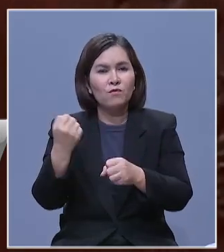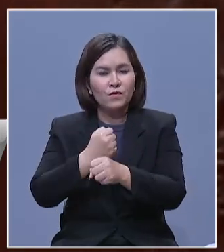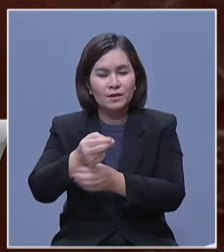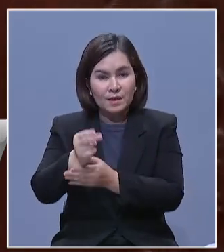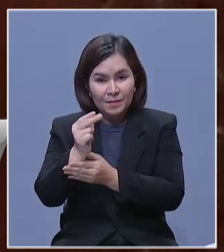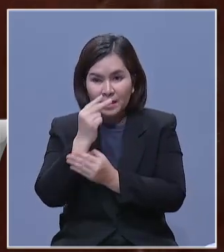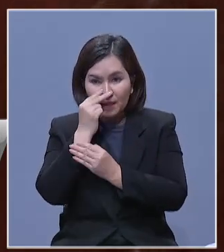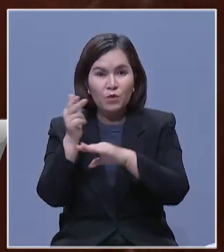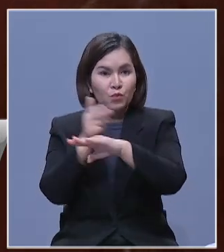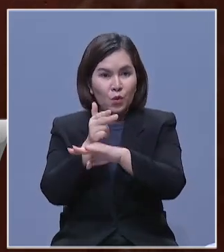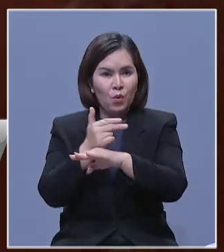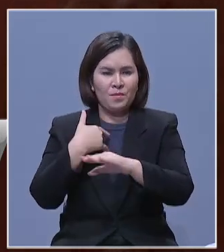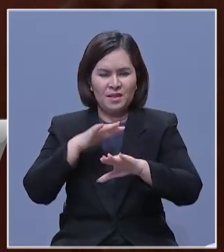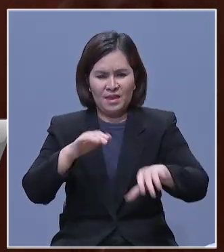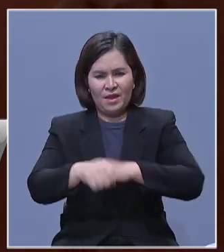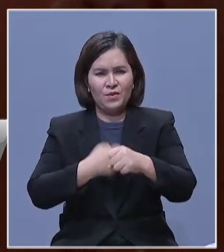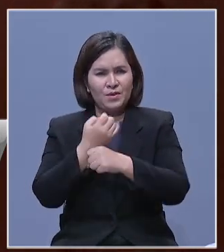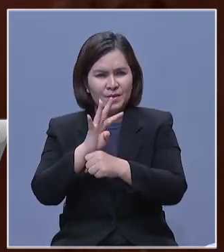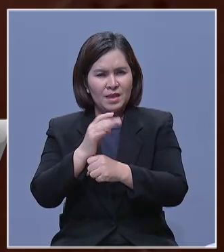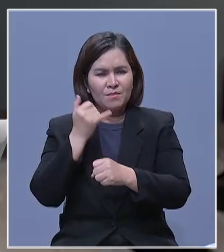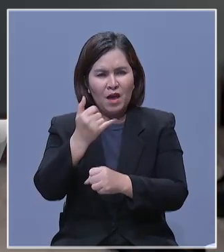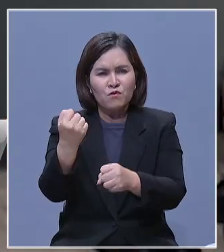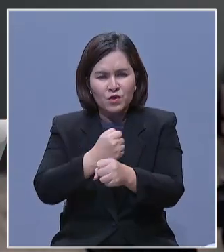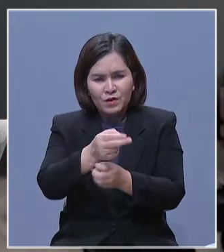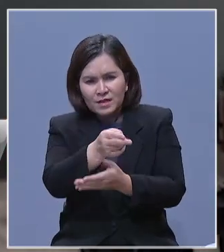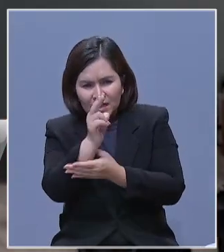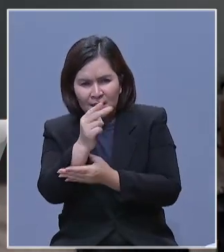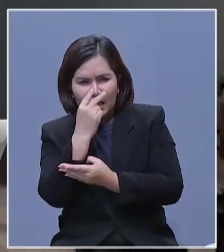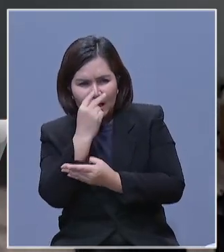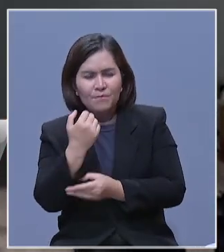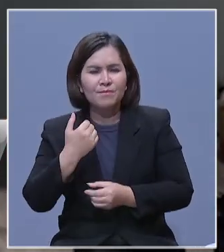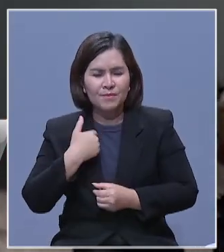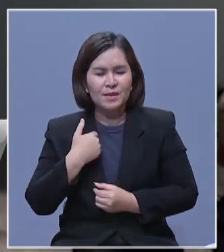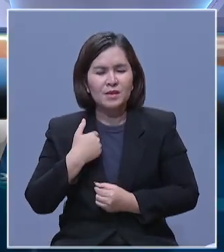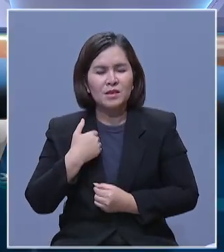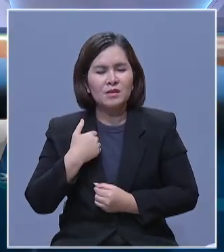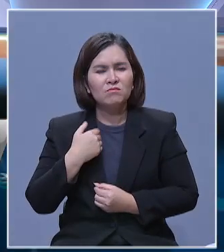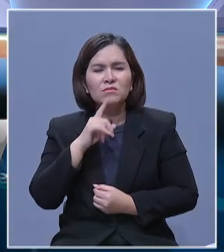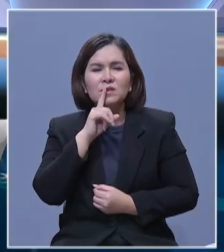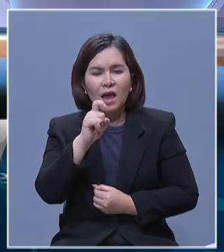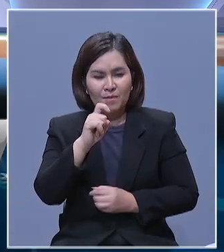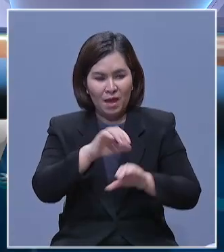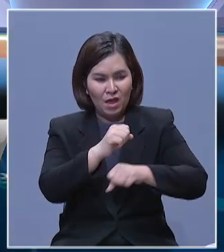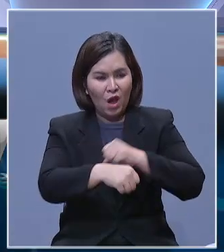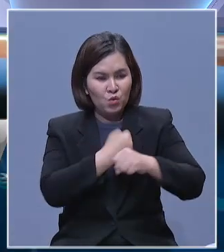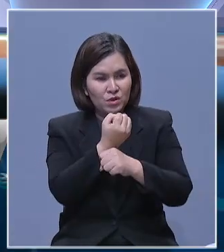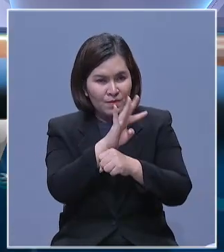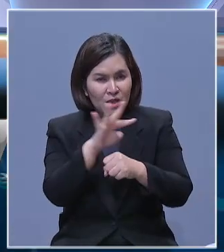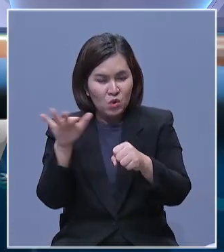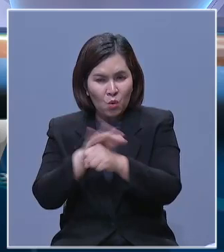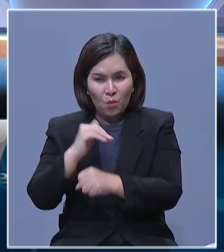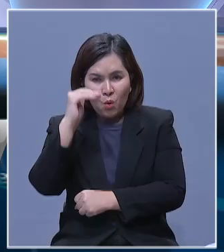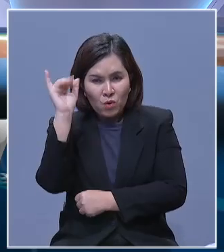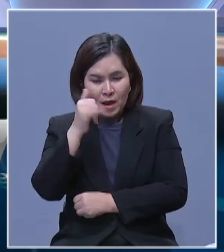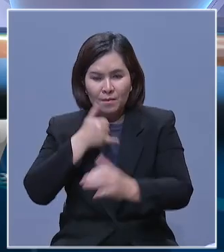มีคลิปที่เด็กวัย 14คนนี้ไปซ้อมยิงปืนในสนามยิงปืนจริงๆคำถามคือเด็กอายุ 14เข้าไป